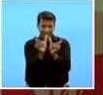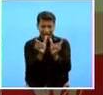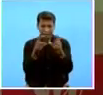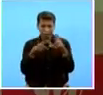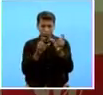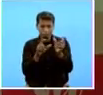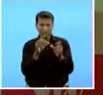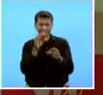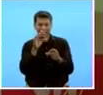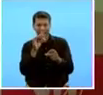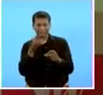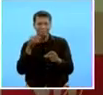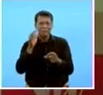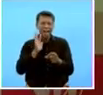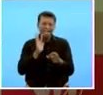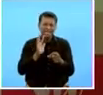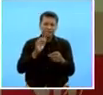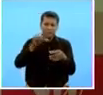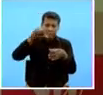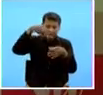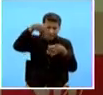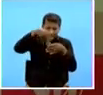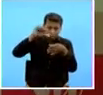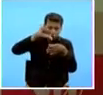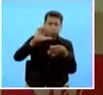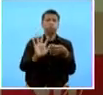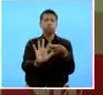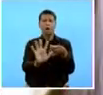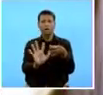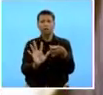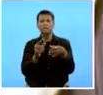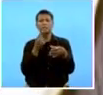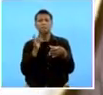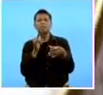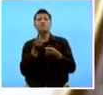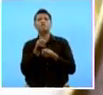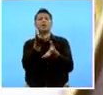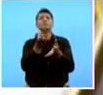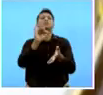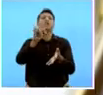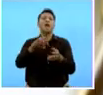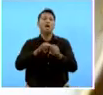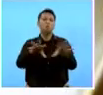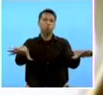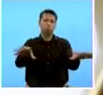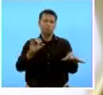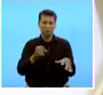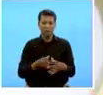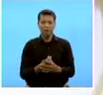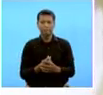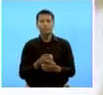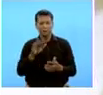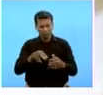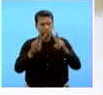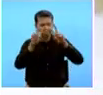tidak cukup itu menjadi menyesatkan bagi konsumen. Dilansir dari berbagai sumber, mengonsumsi